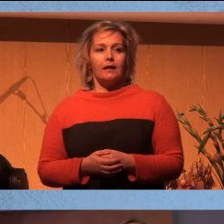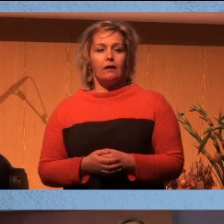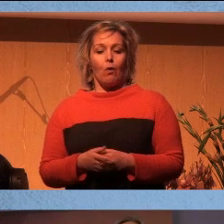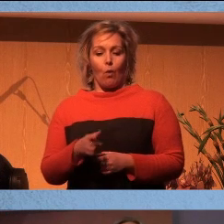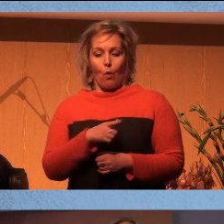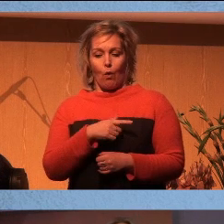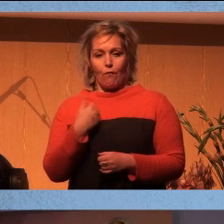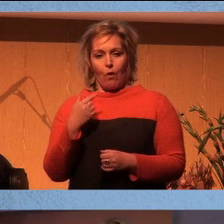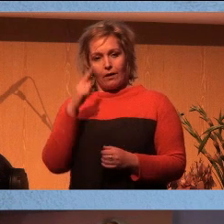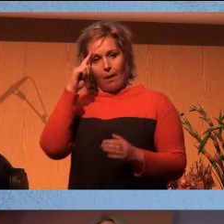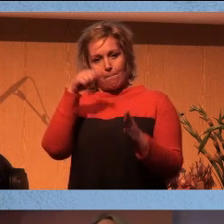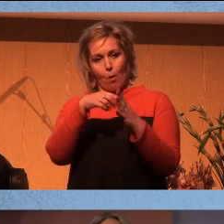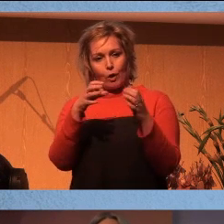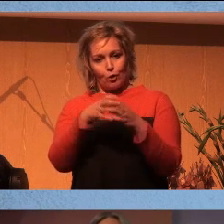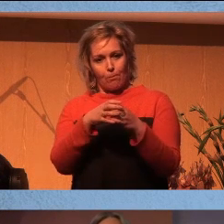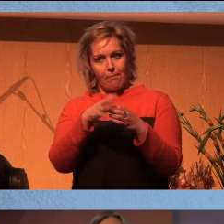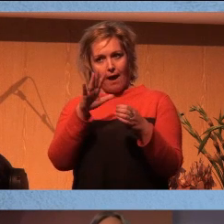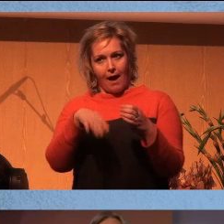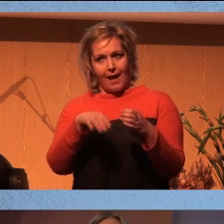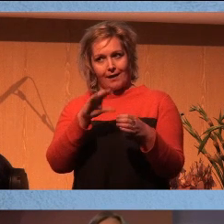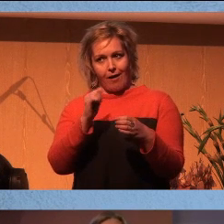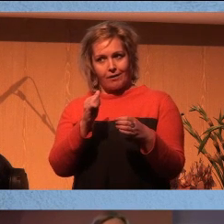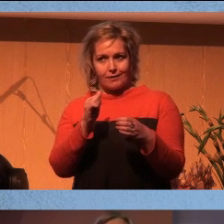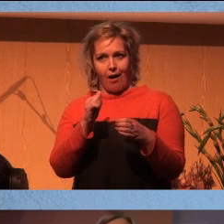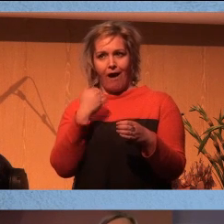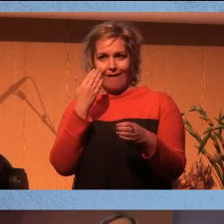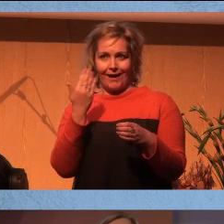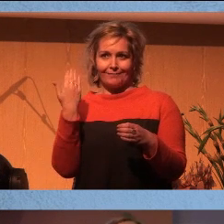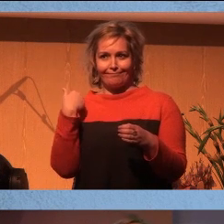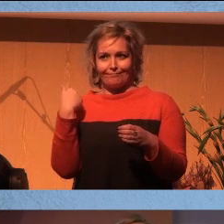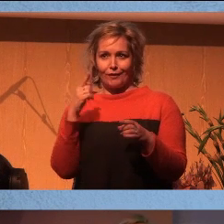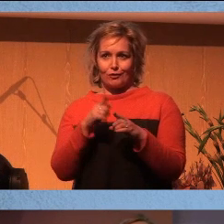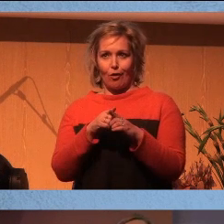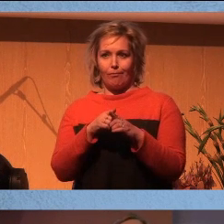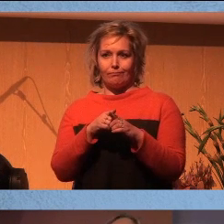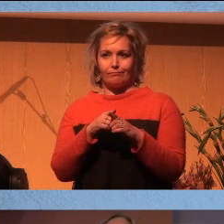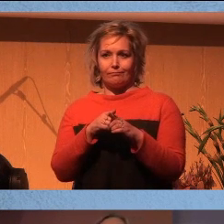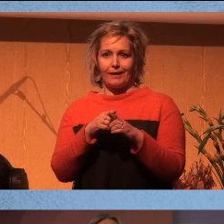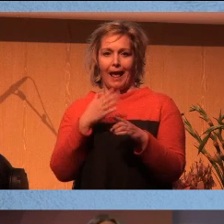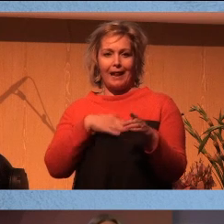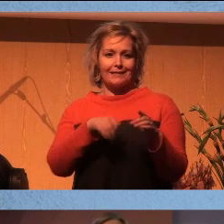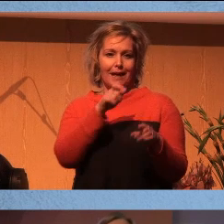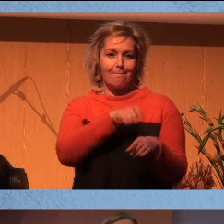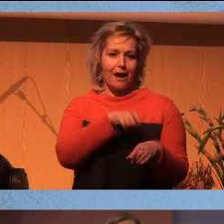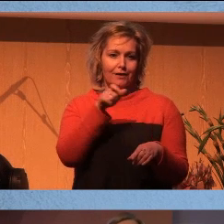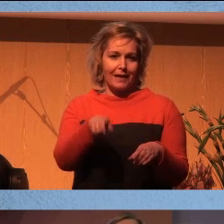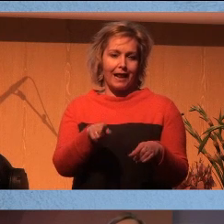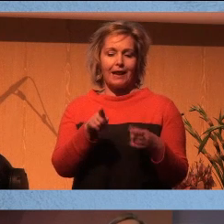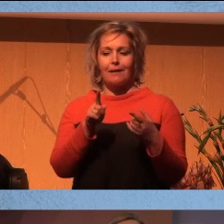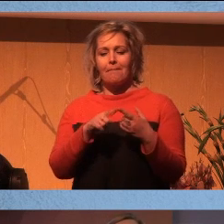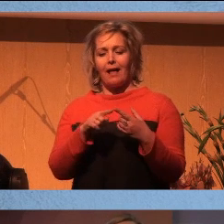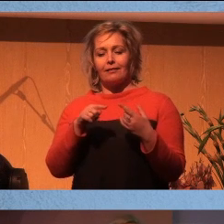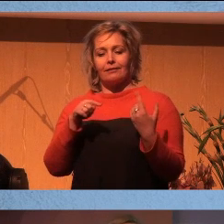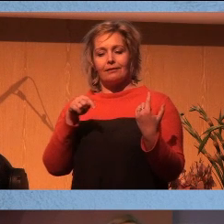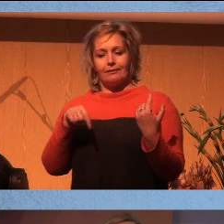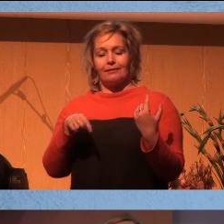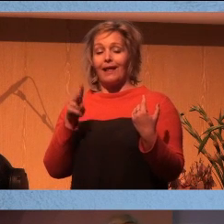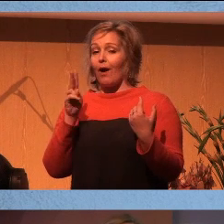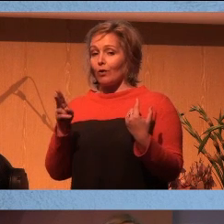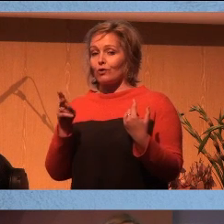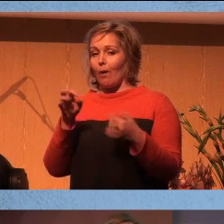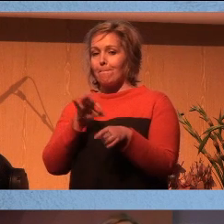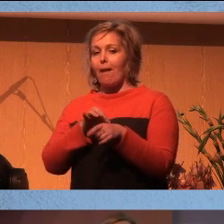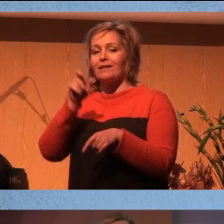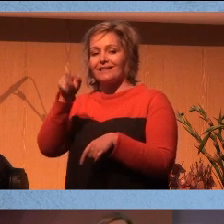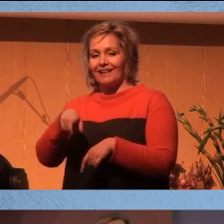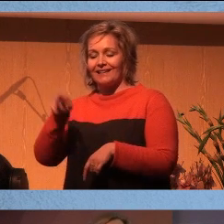Vår målgruppe er kanskje tradisjonelt vært tenkt på som helsepersonell og forvaltningen og politikere, men det er også